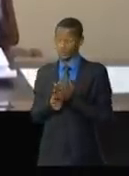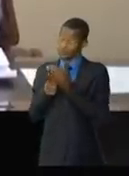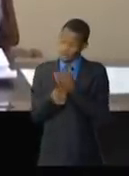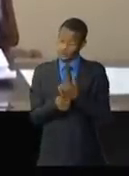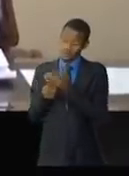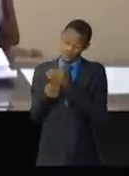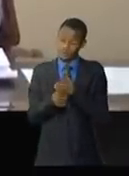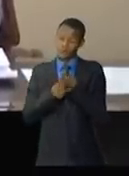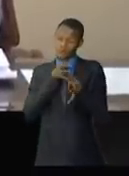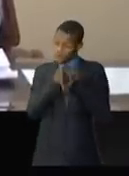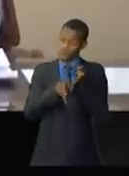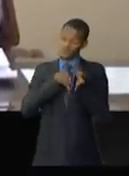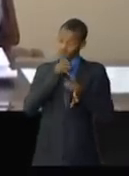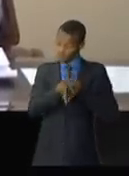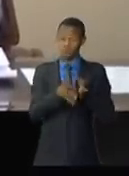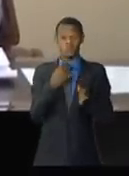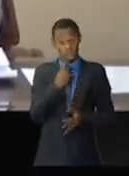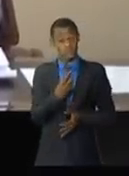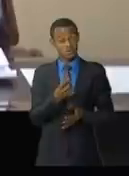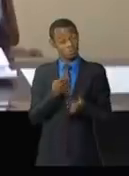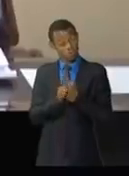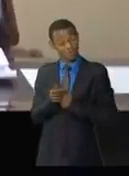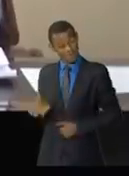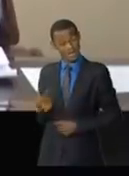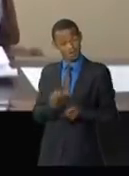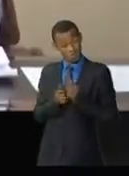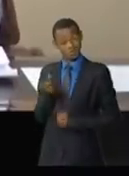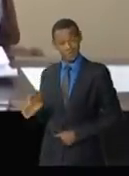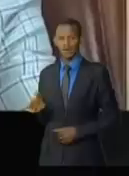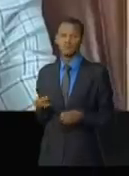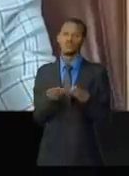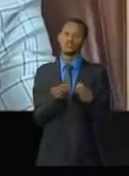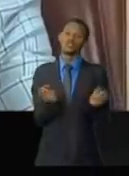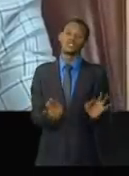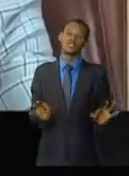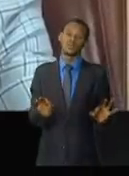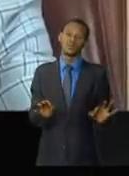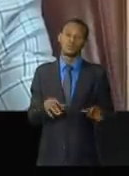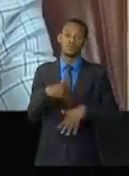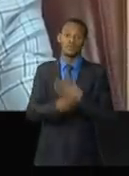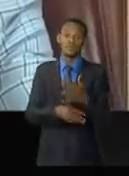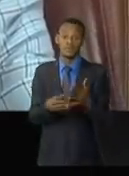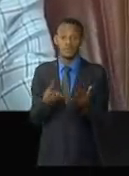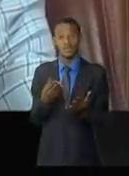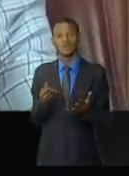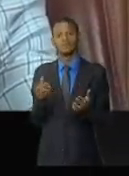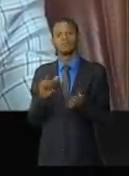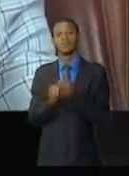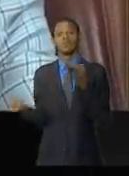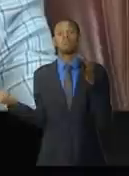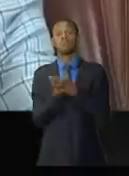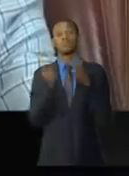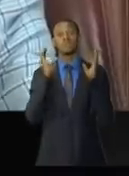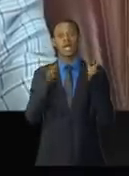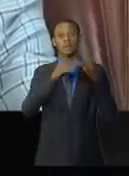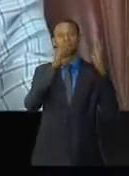dégâts. Mais malheureusement, les dégâts ont déjà commencé à se manifester. Il y a eu plusieurs maisons qui ont été emportées, mais aussi même les